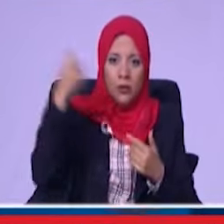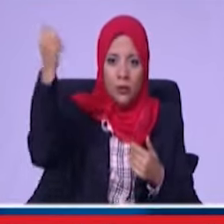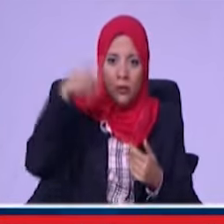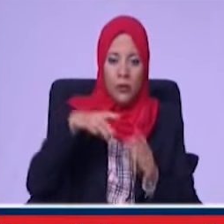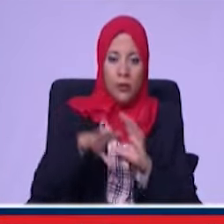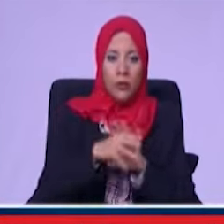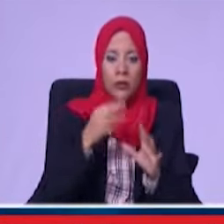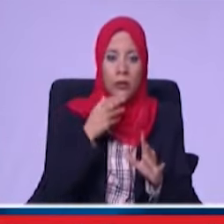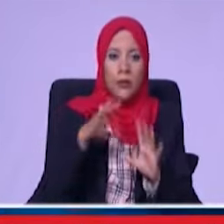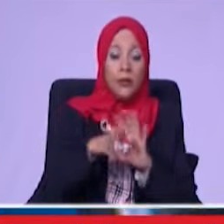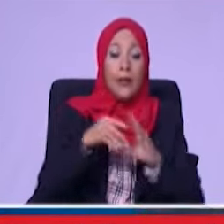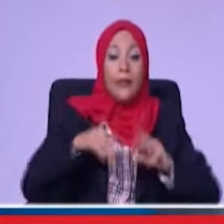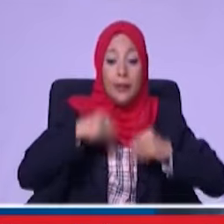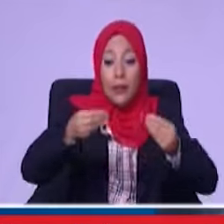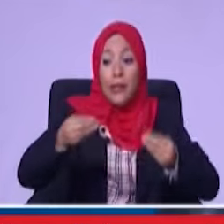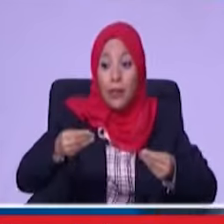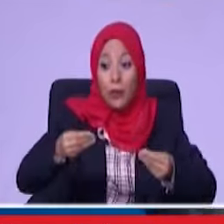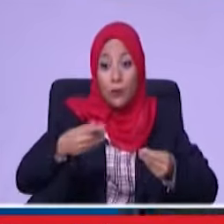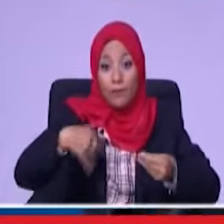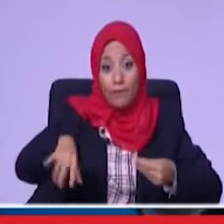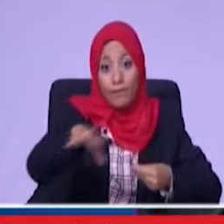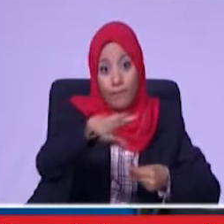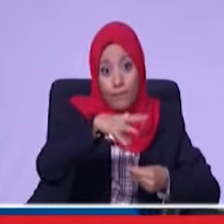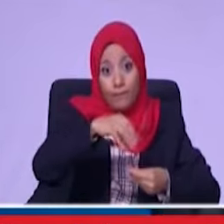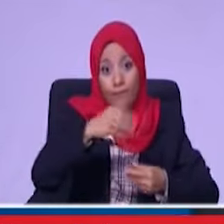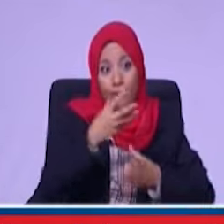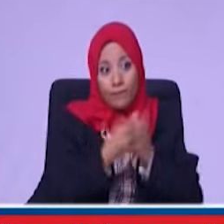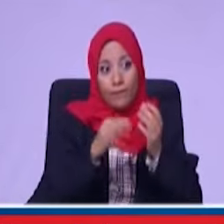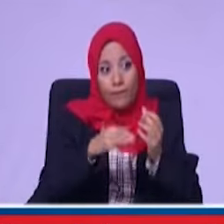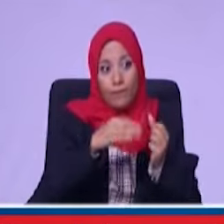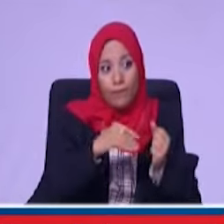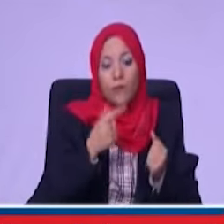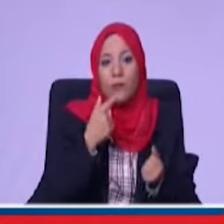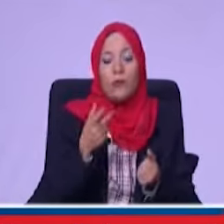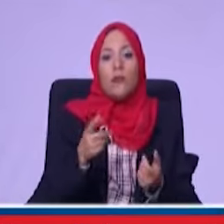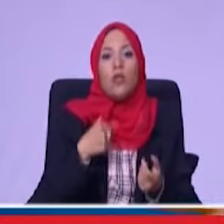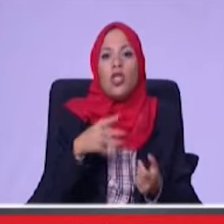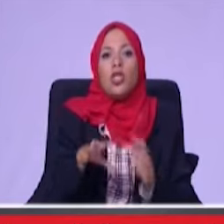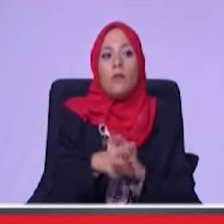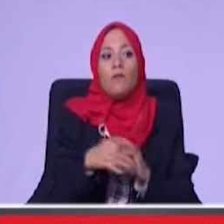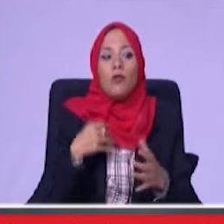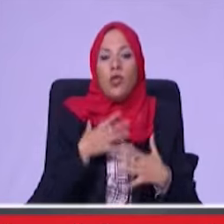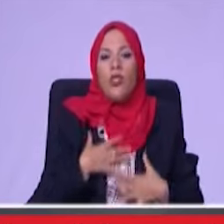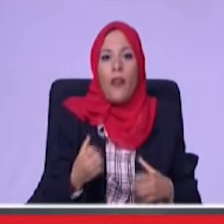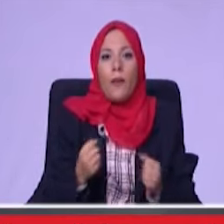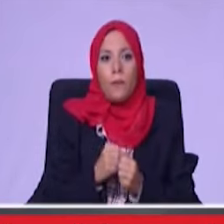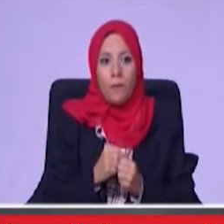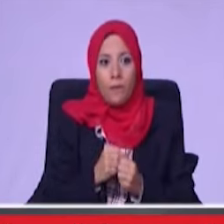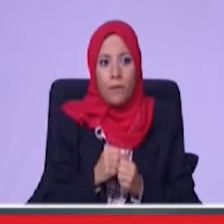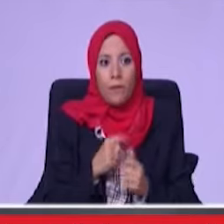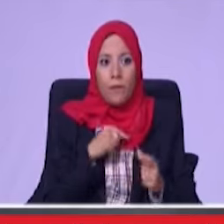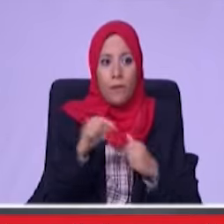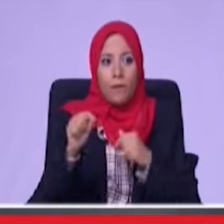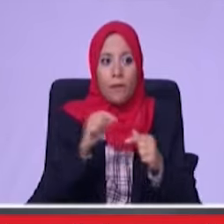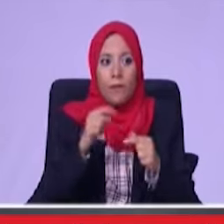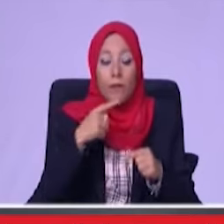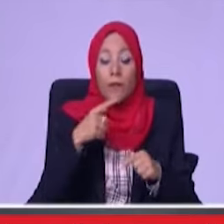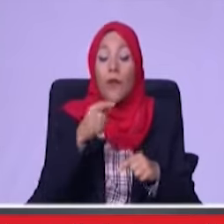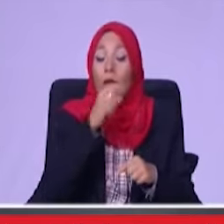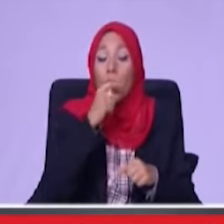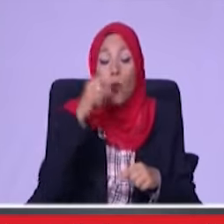مما رزقناكم من قبل أن يأتي يوم لا بيع فيه ولا خلة ولا شفاعة والكافرون هم الظالمون. الآية اللي بعدها على طول في